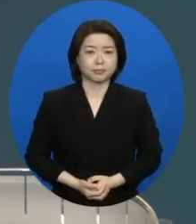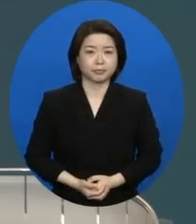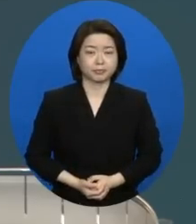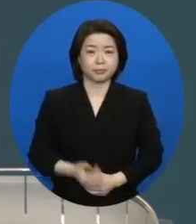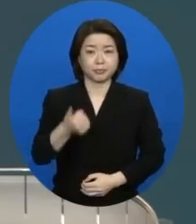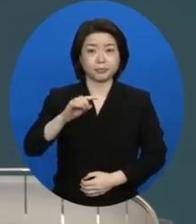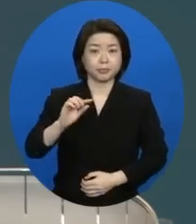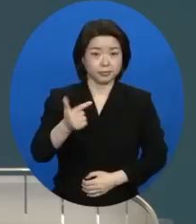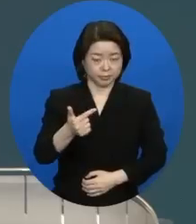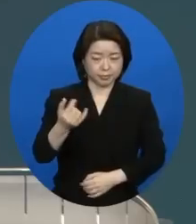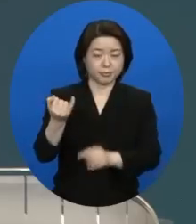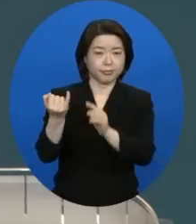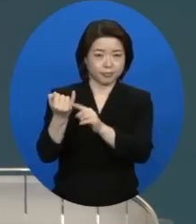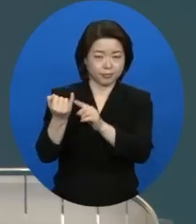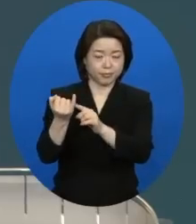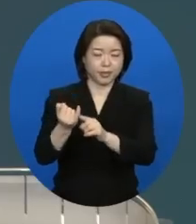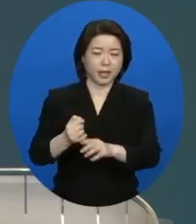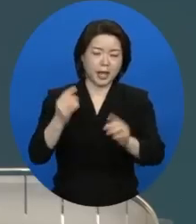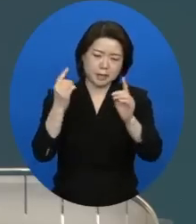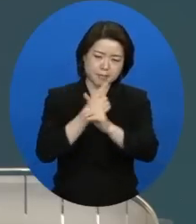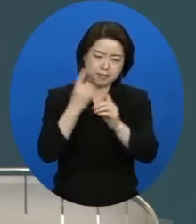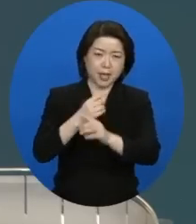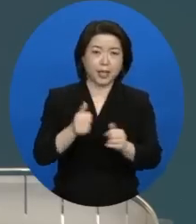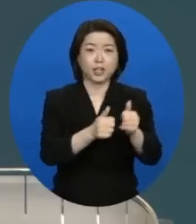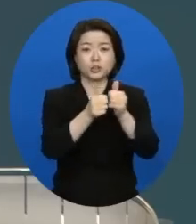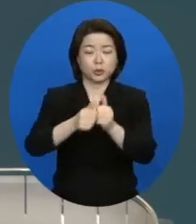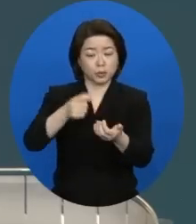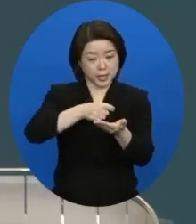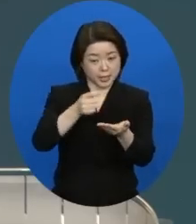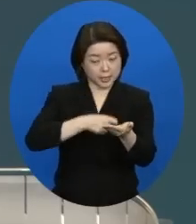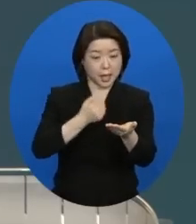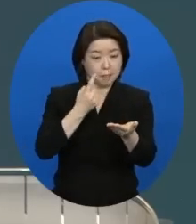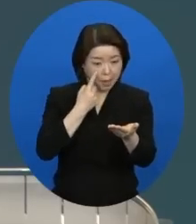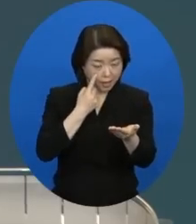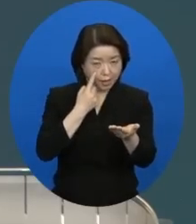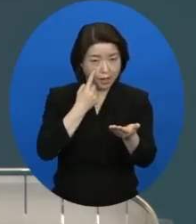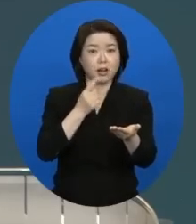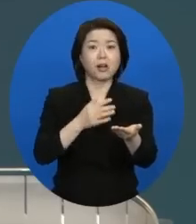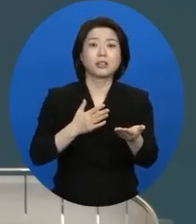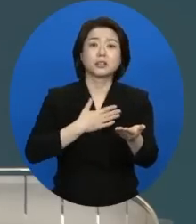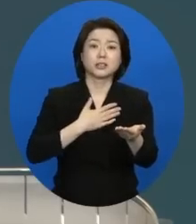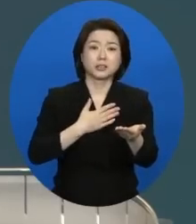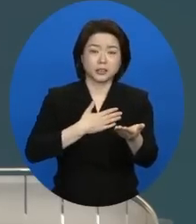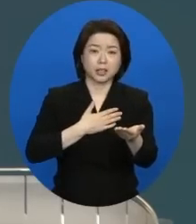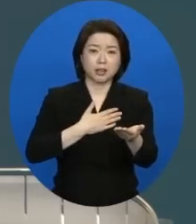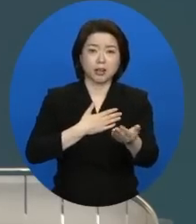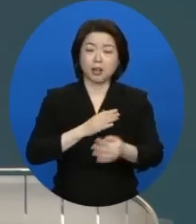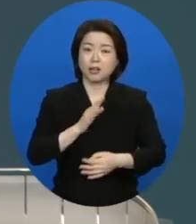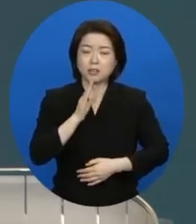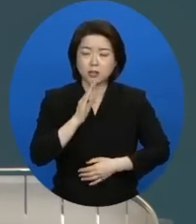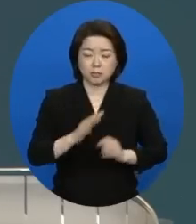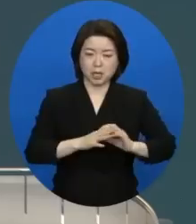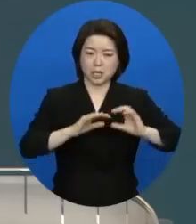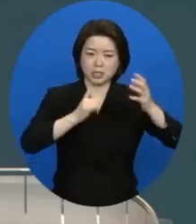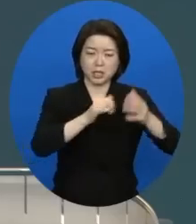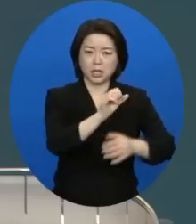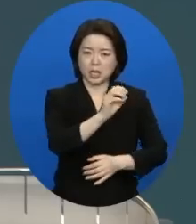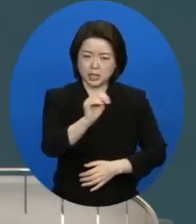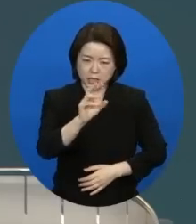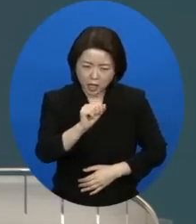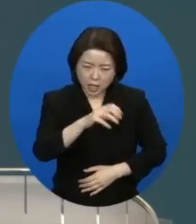한근영 사모님이 매일 동일기를 쓰다 보니까 내가 세상에